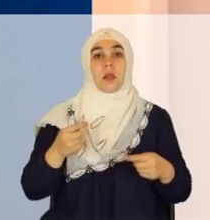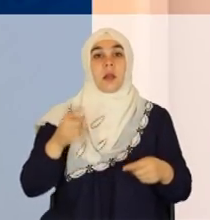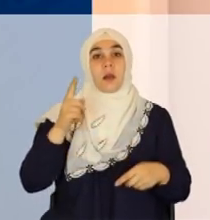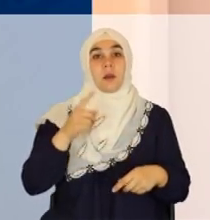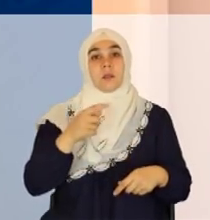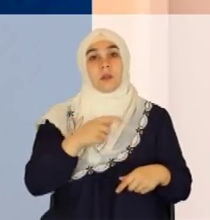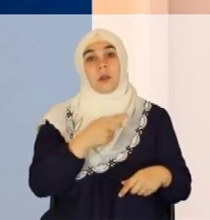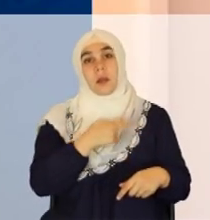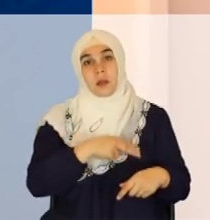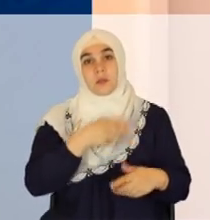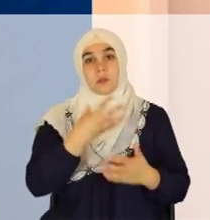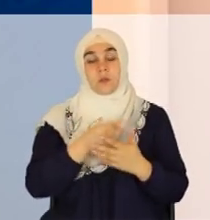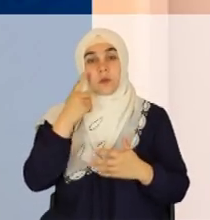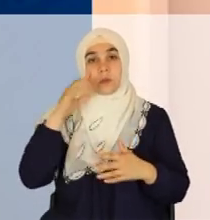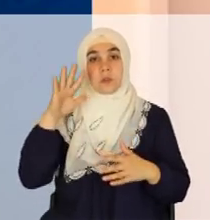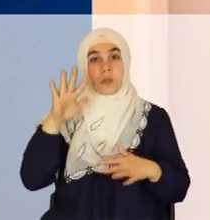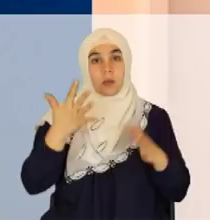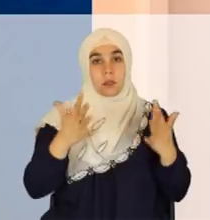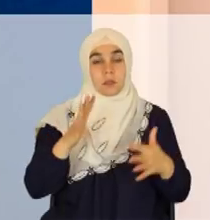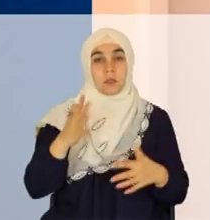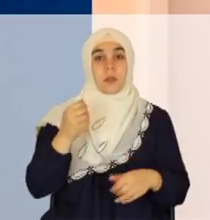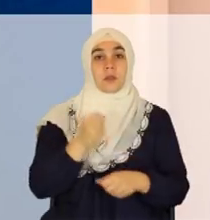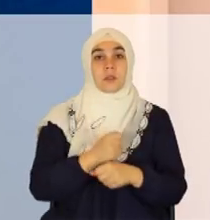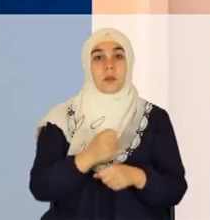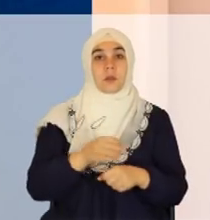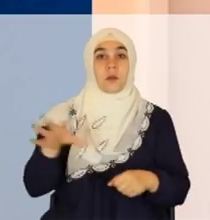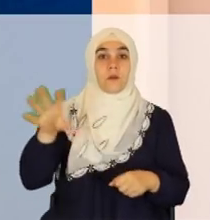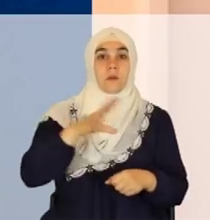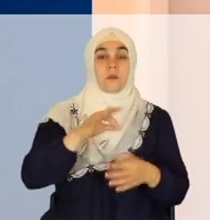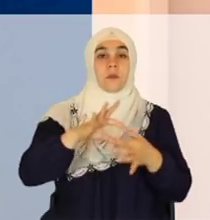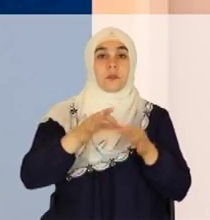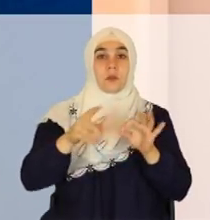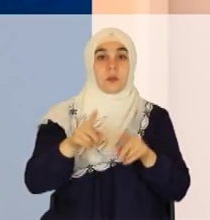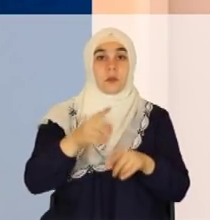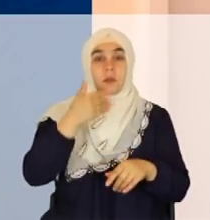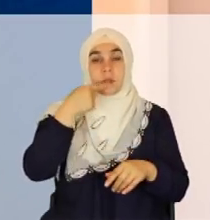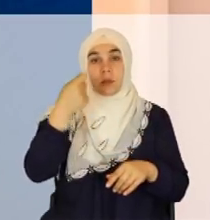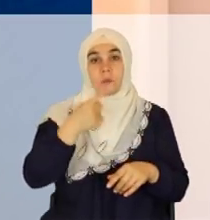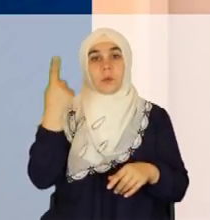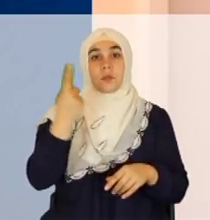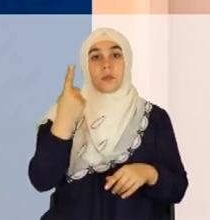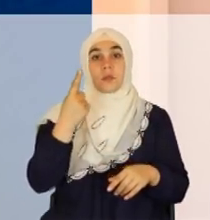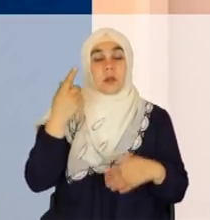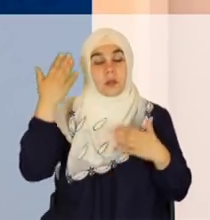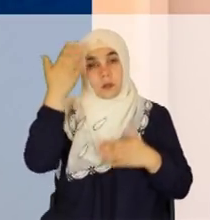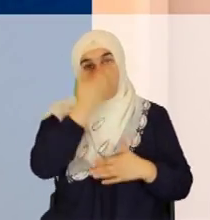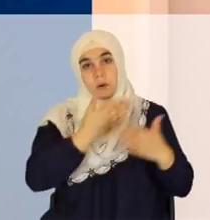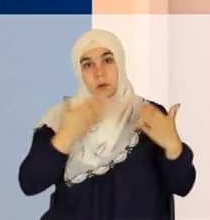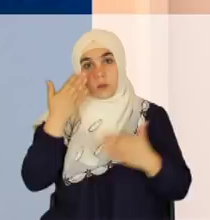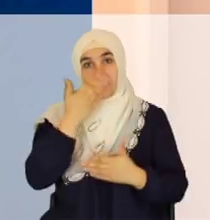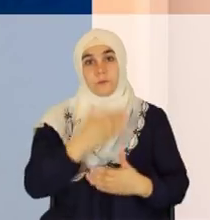axloqini sayqallashga xizmat qiladi. Ana shu vositalarni birinchisi tahorat.